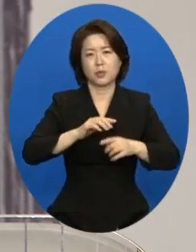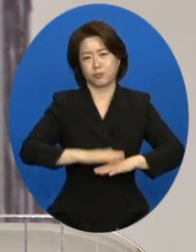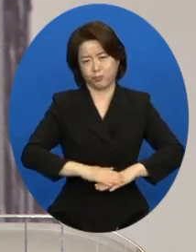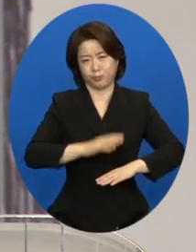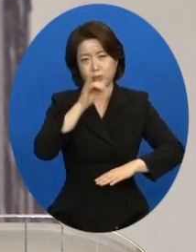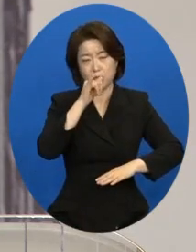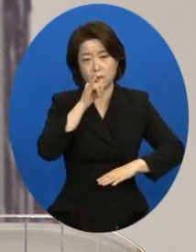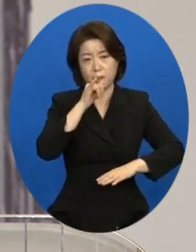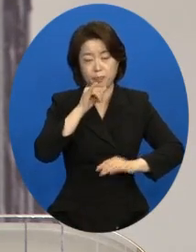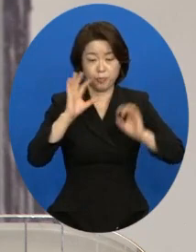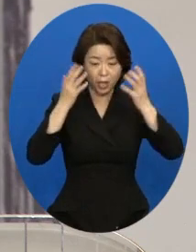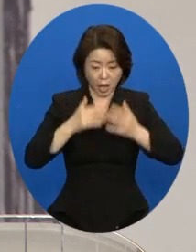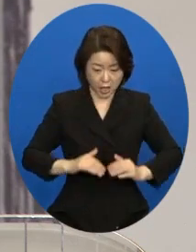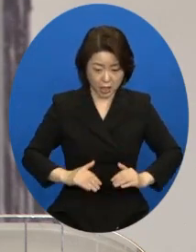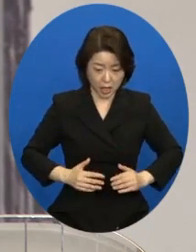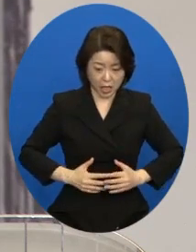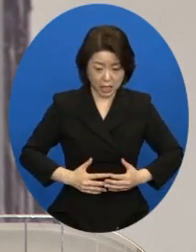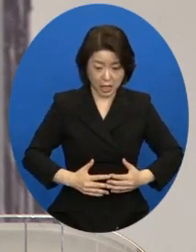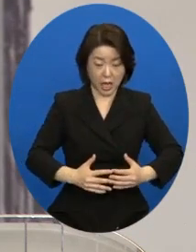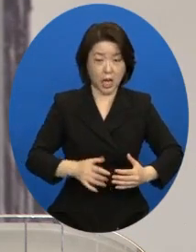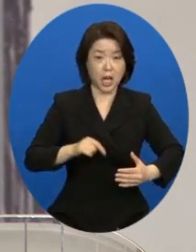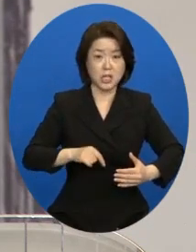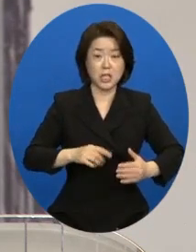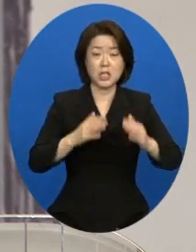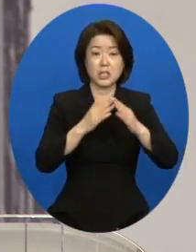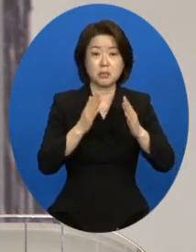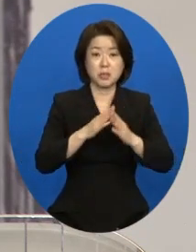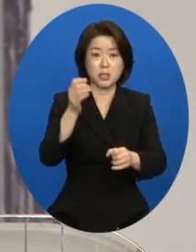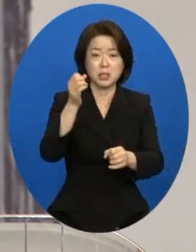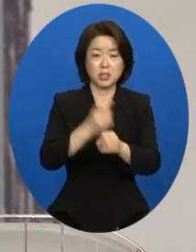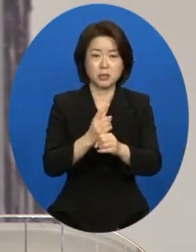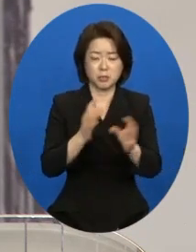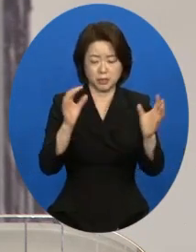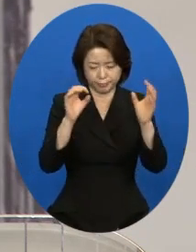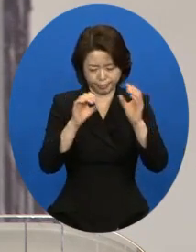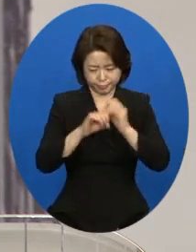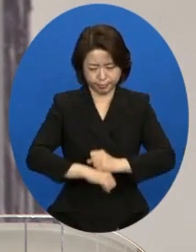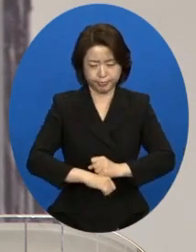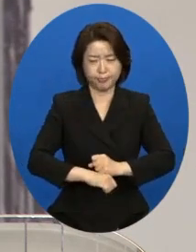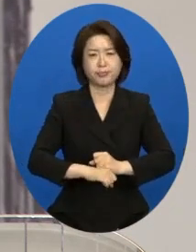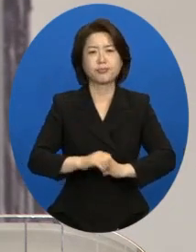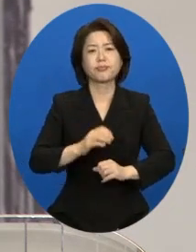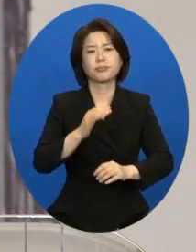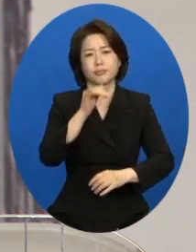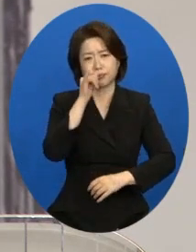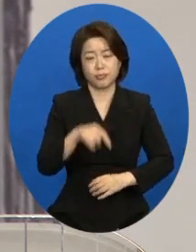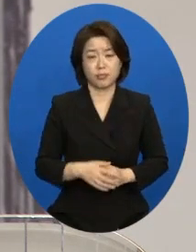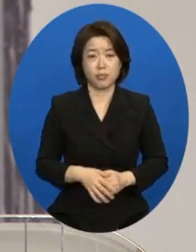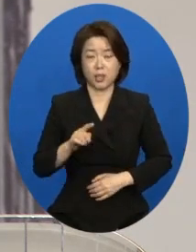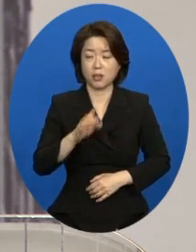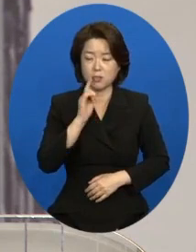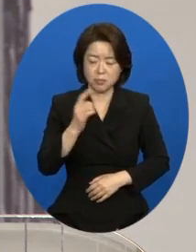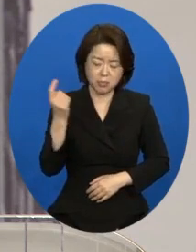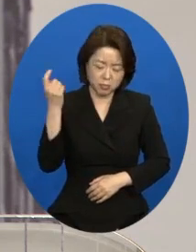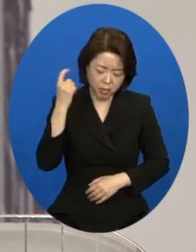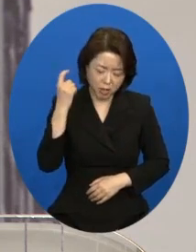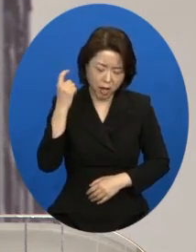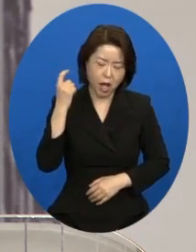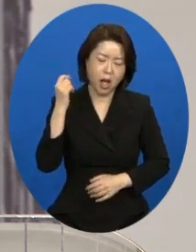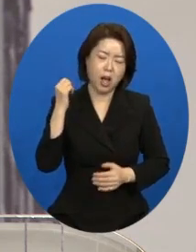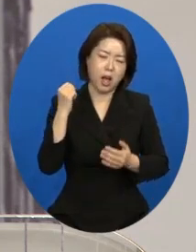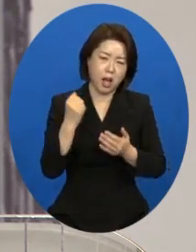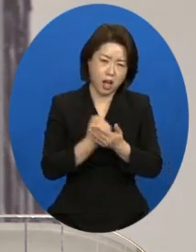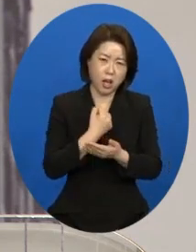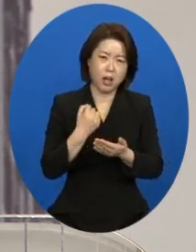거예요. 아기가 자라야 될 집이 이미 망가져 있는 것입니다. 제가 그 얘기를 들으면서 얼마나